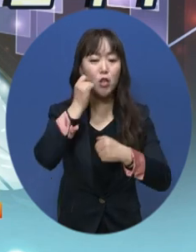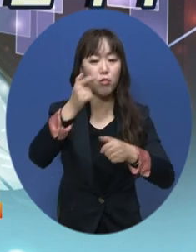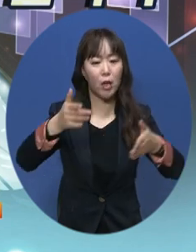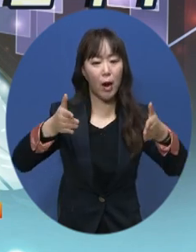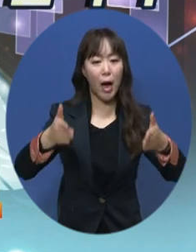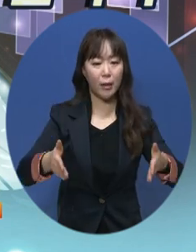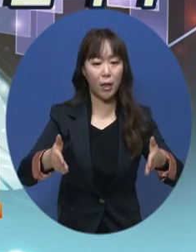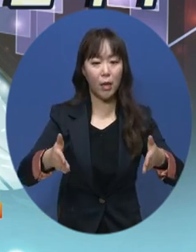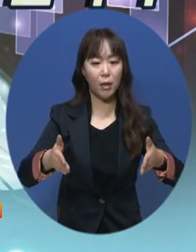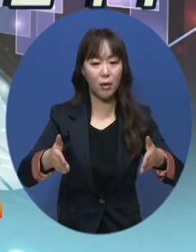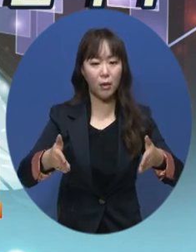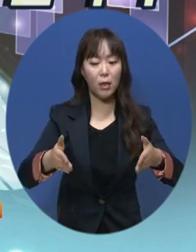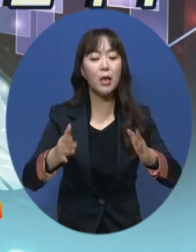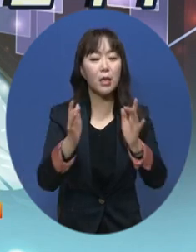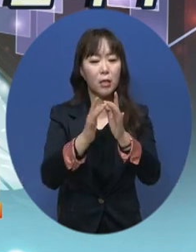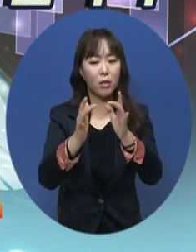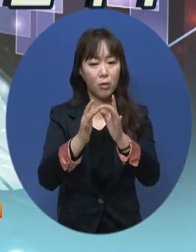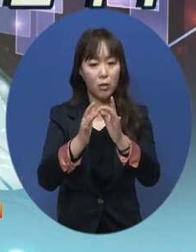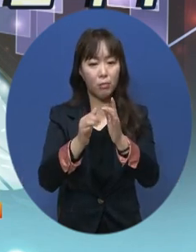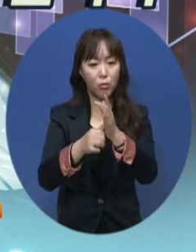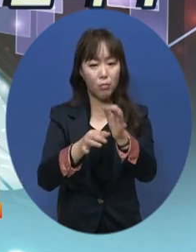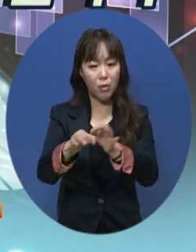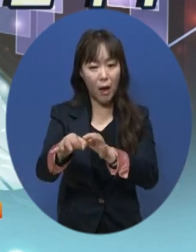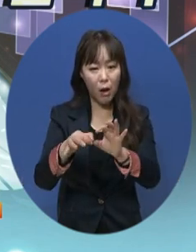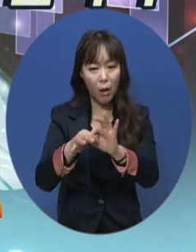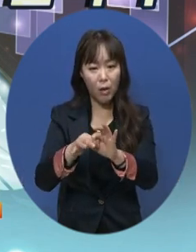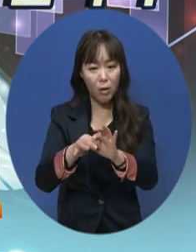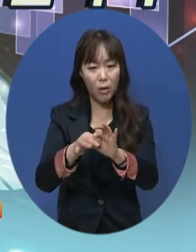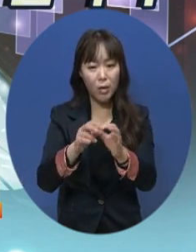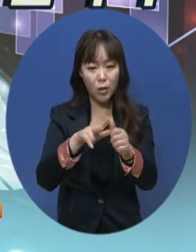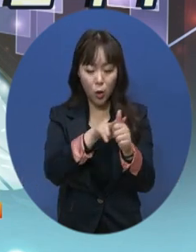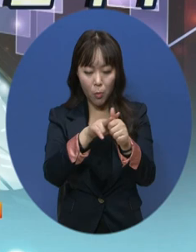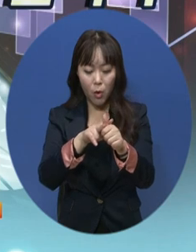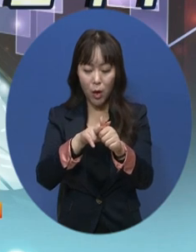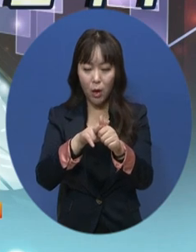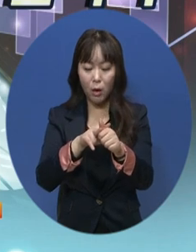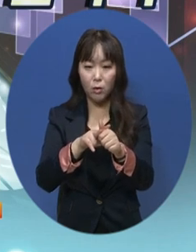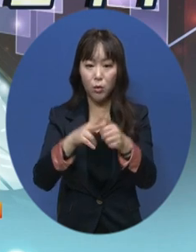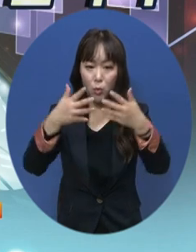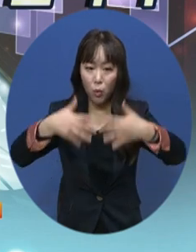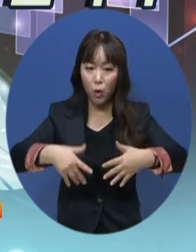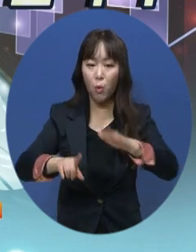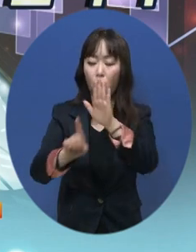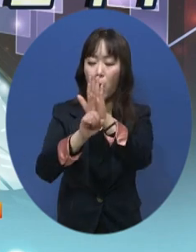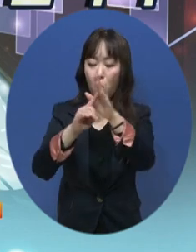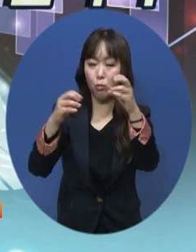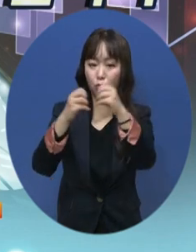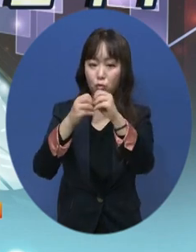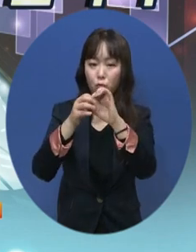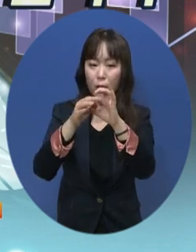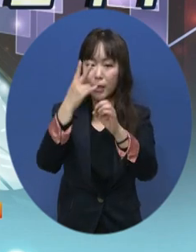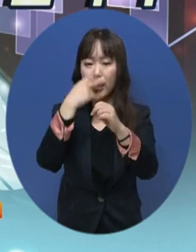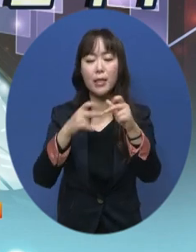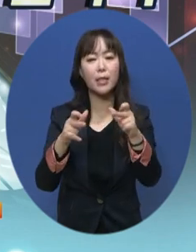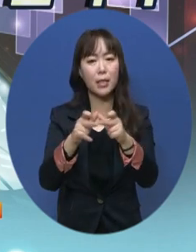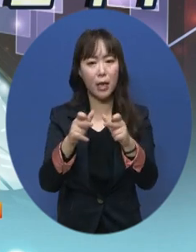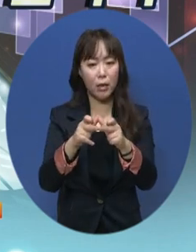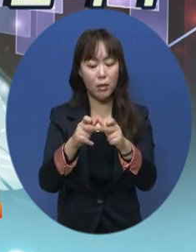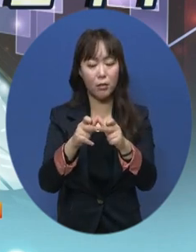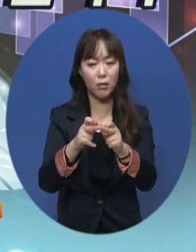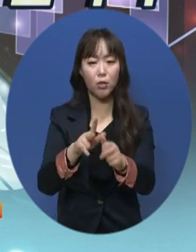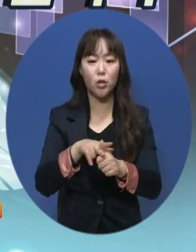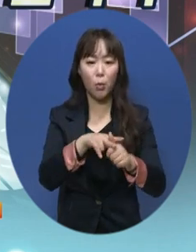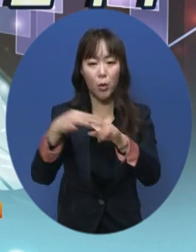내에 전자상거래 상품 정보와 거래 조건, 광고, 문구 등의 시각장애인이